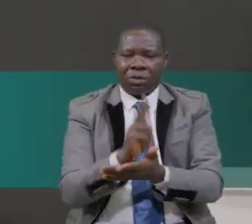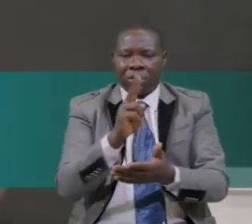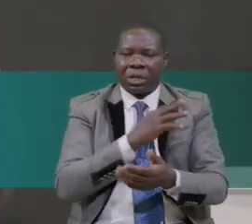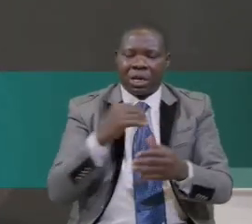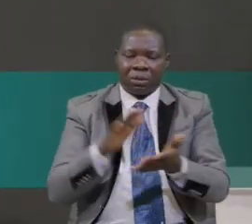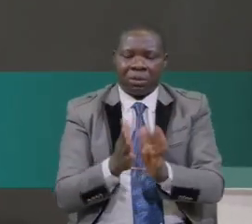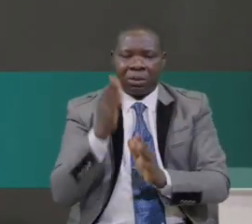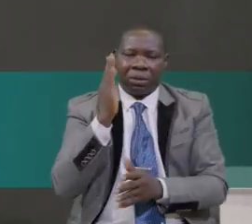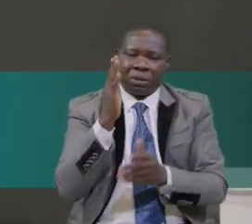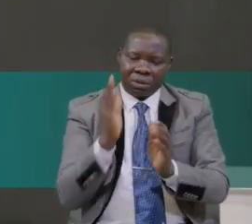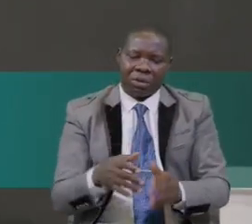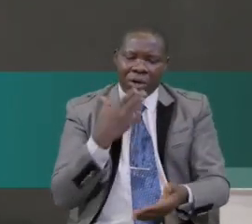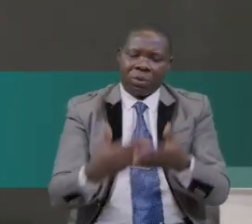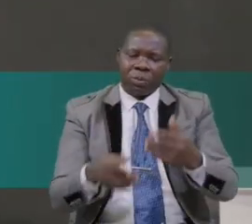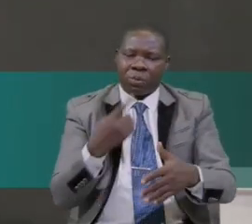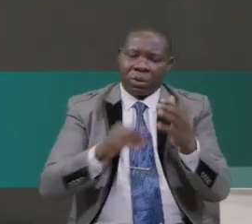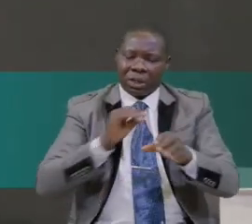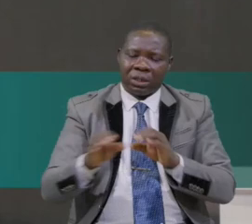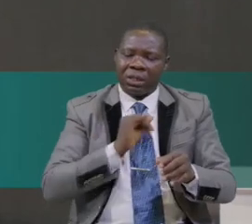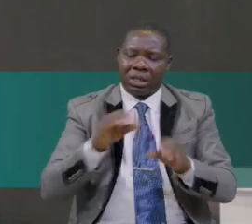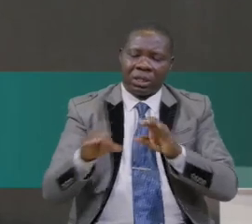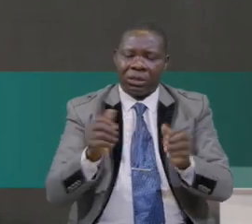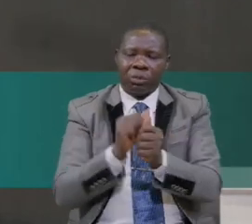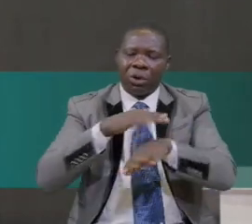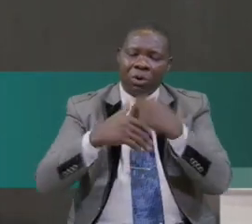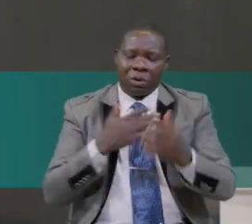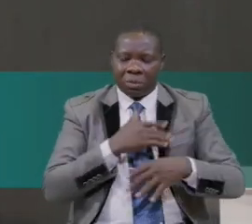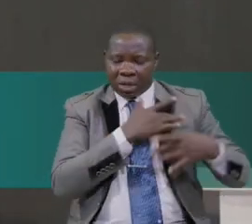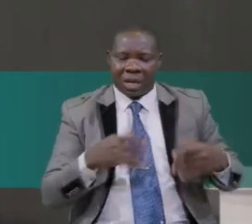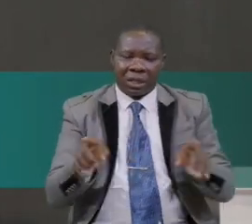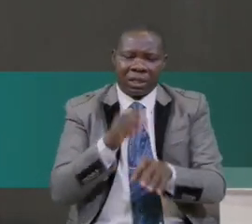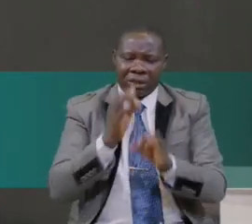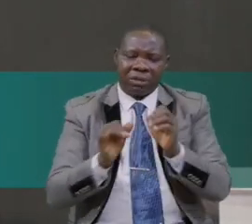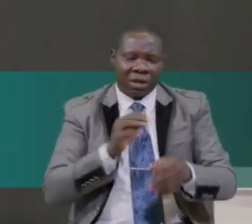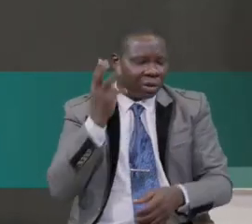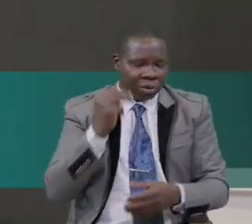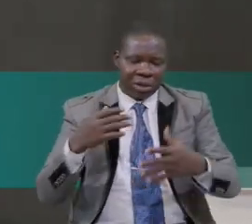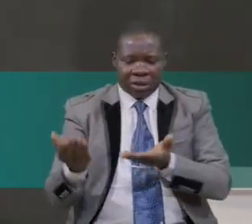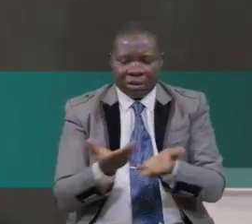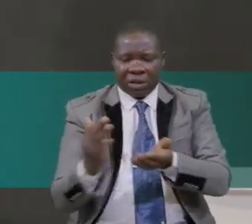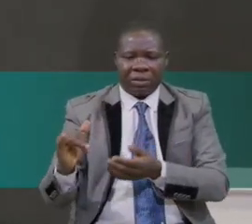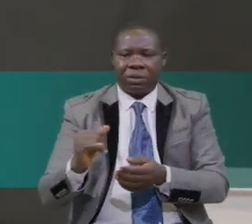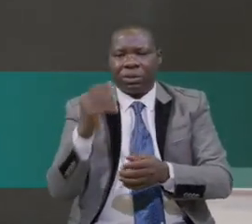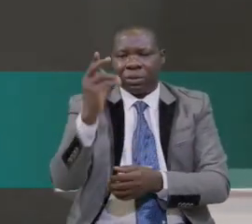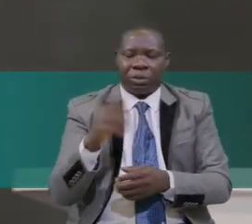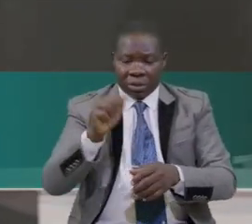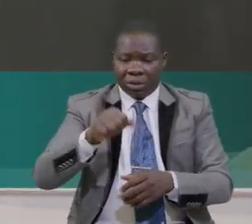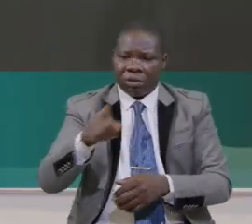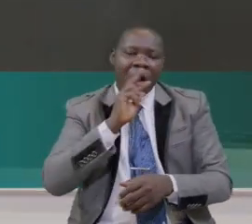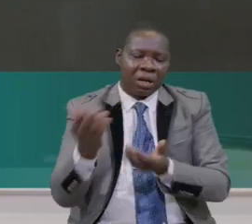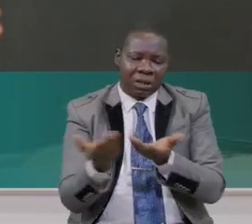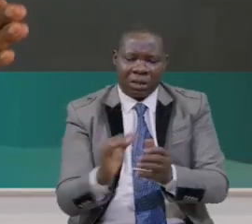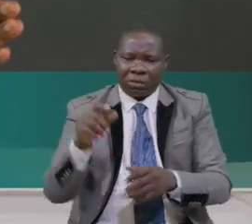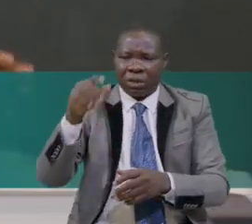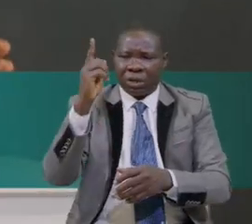cœur. Comme si je servais Dieu. Oui, je servais Dieu dans ma profession.